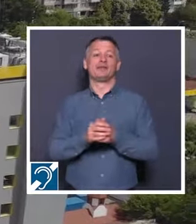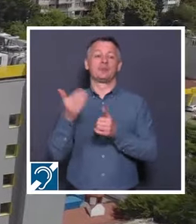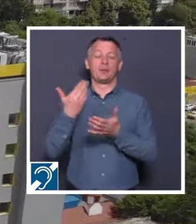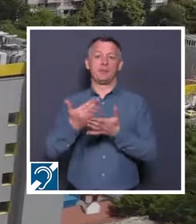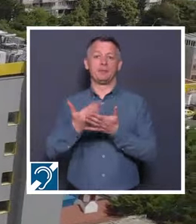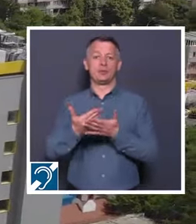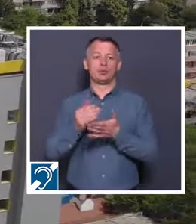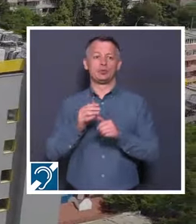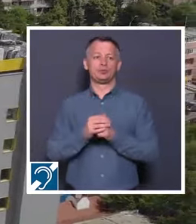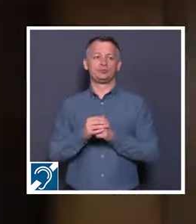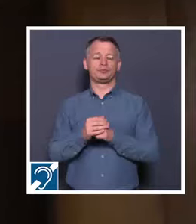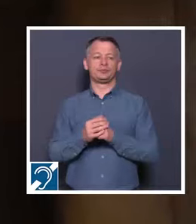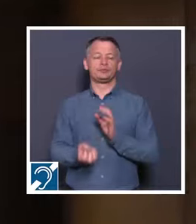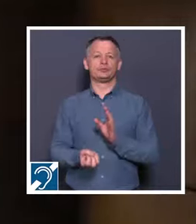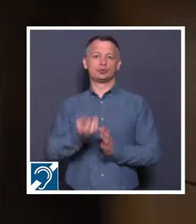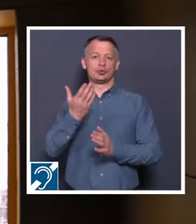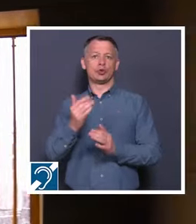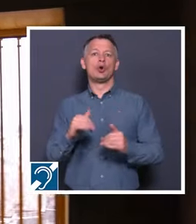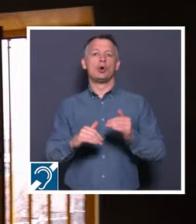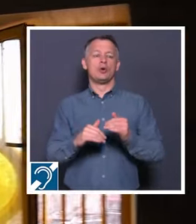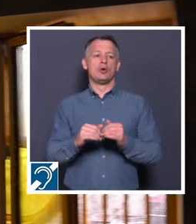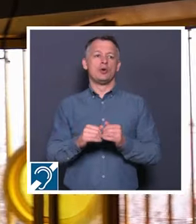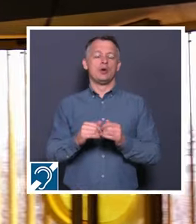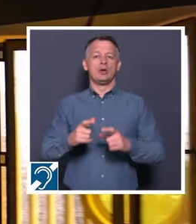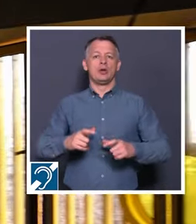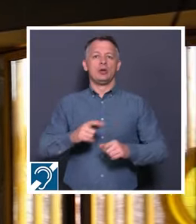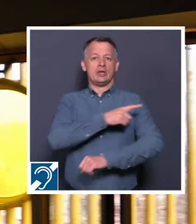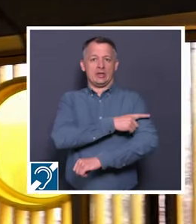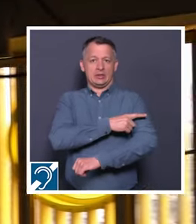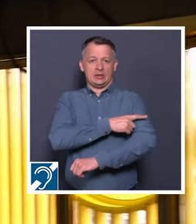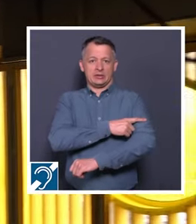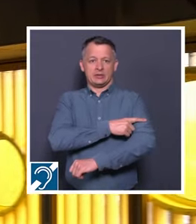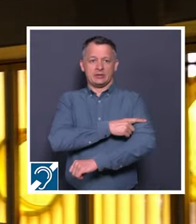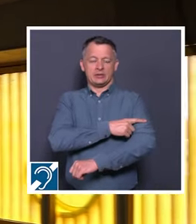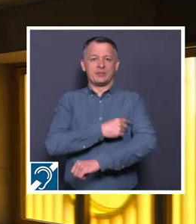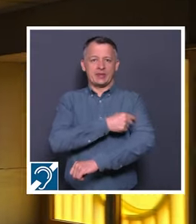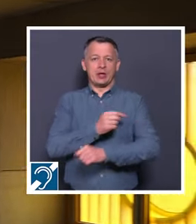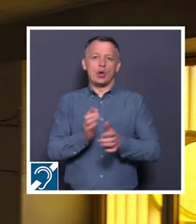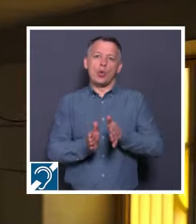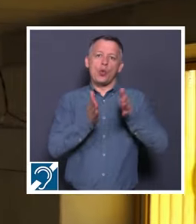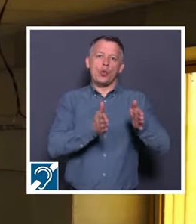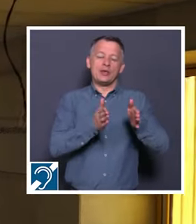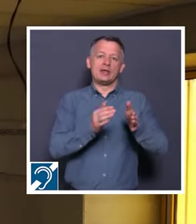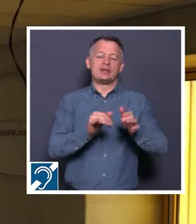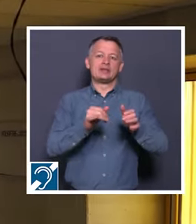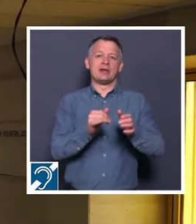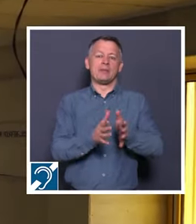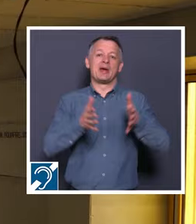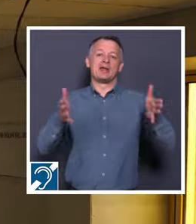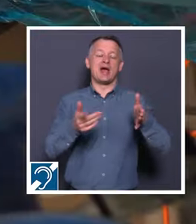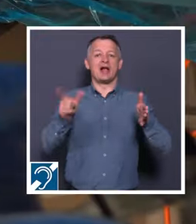structurii, a noii structuri a Spitalului Marie Curie, pentru că unele secții se mută, altele se lărgesc, în vechea clădire se